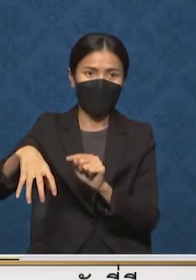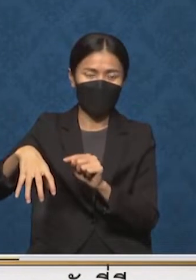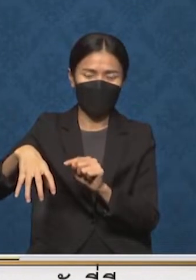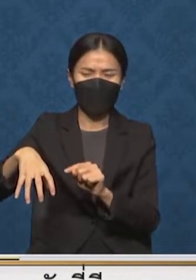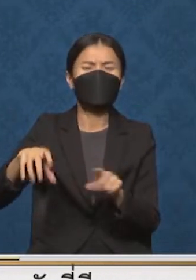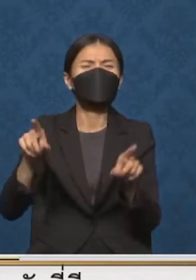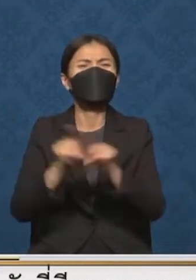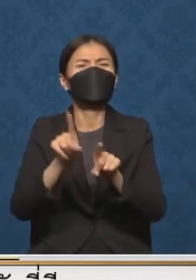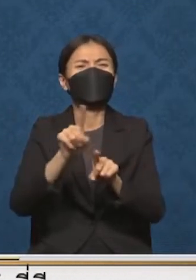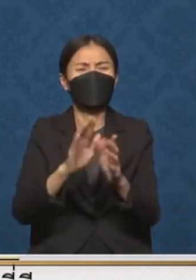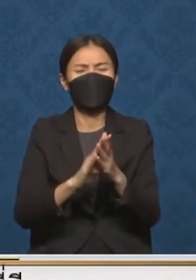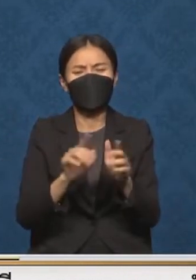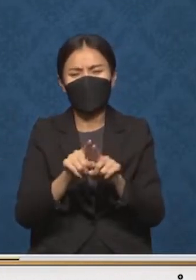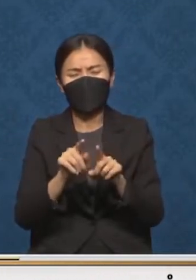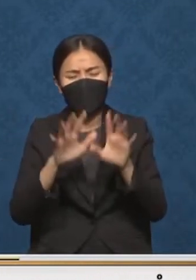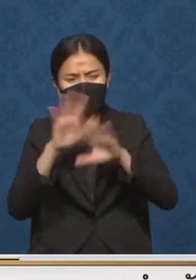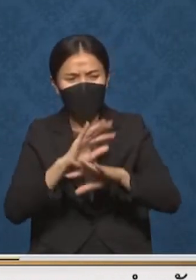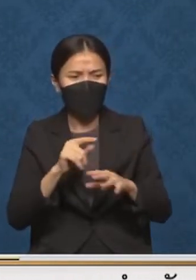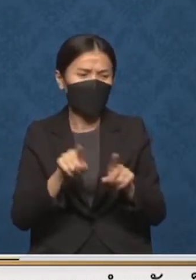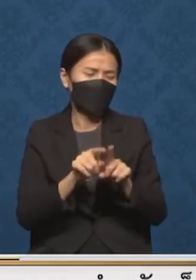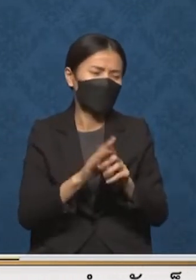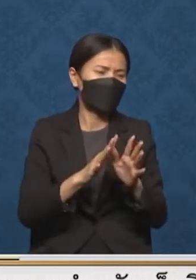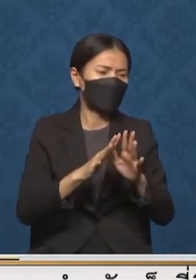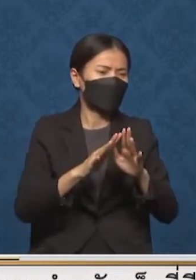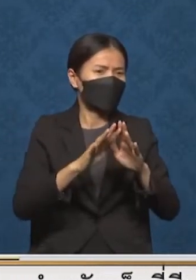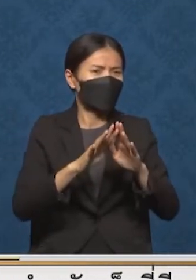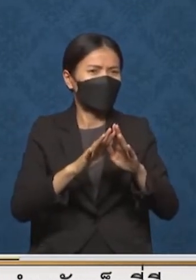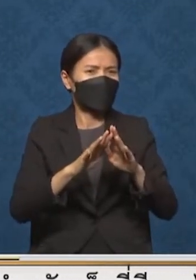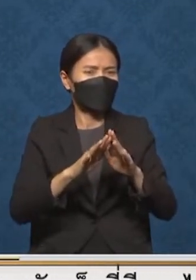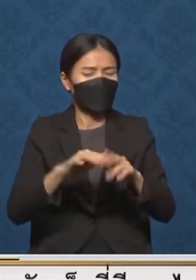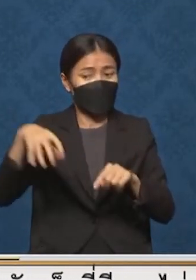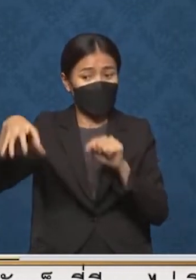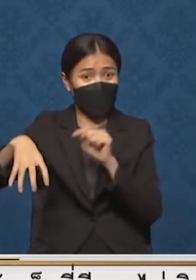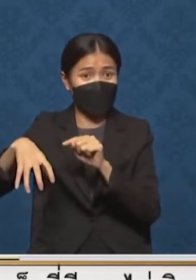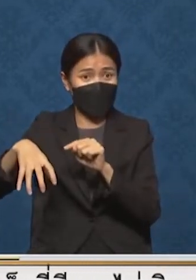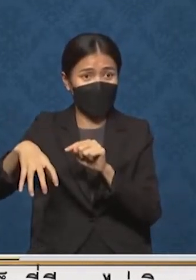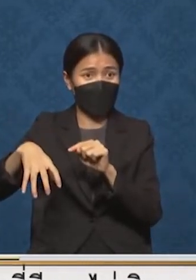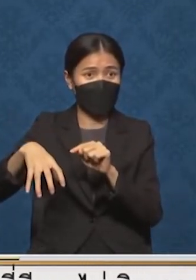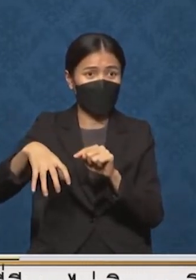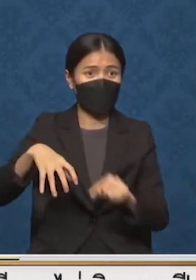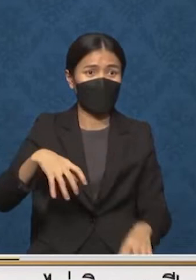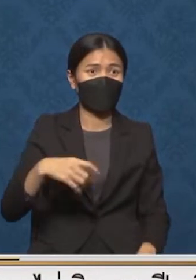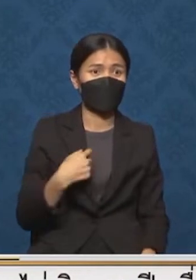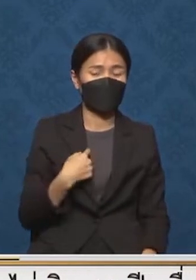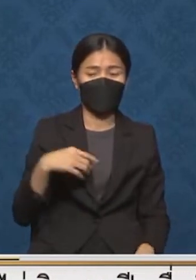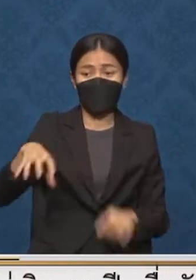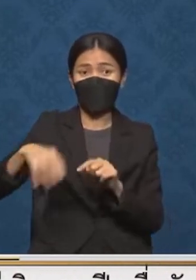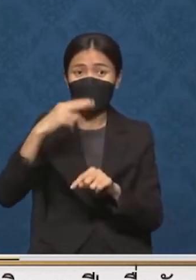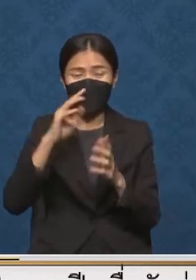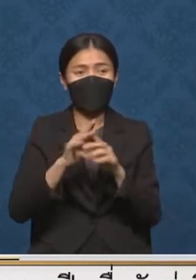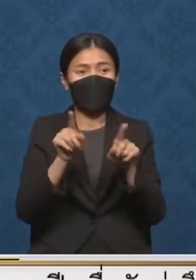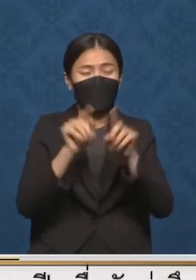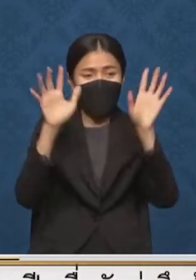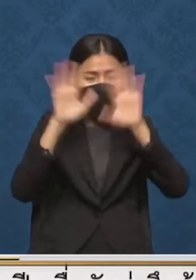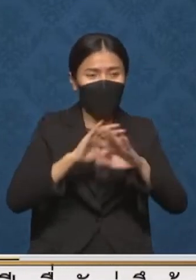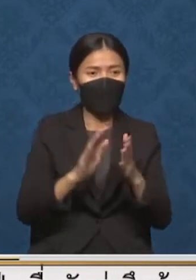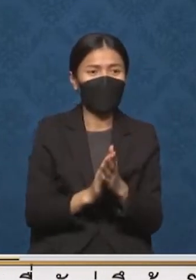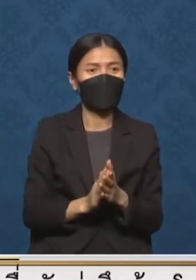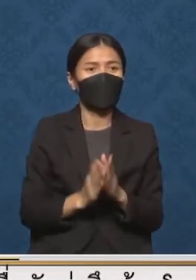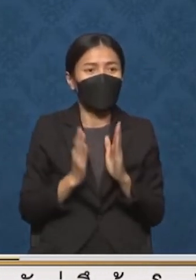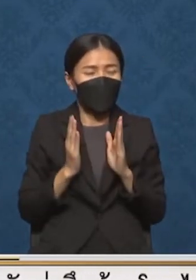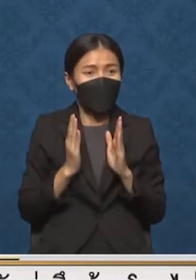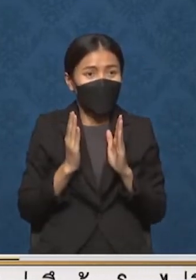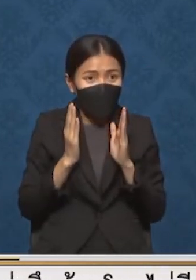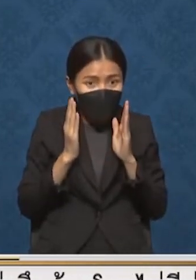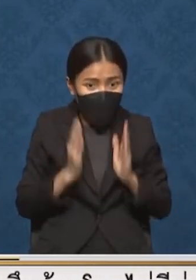ซึ่ถ้เป็ 40 กวปก่อน ก็จะเป็น Communization and Iranians forอนนี้ก็จะเปนคนที่พยายามจะทำใหประเทศ